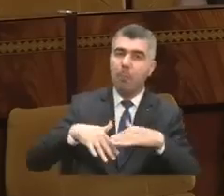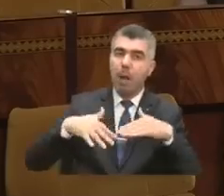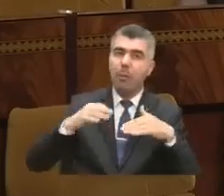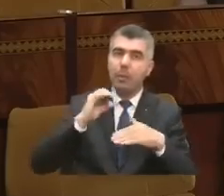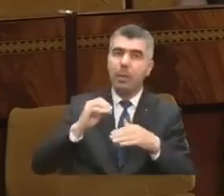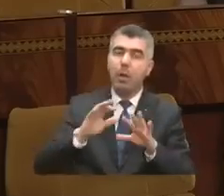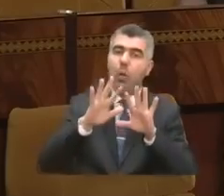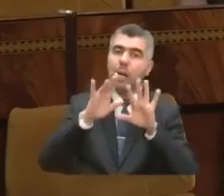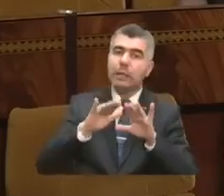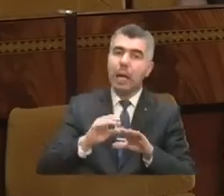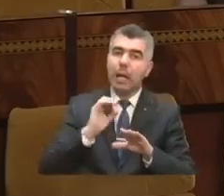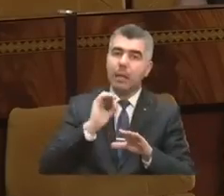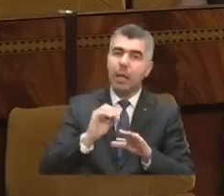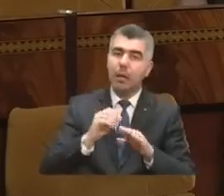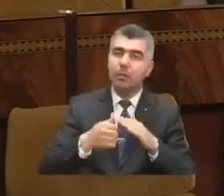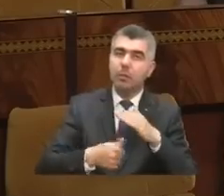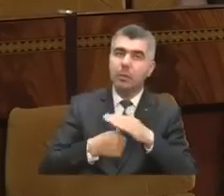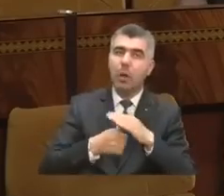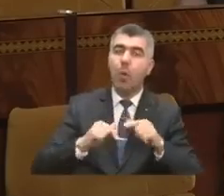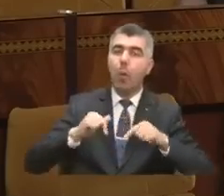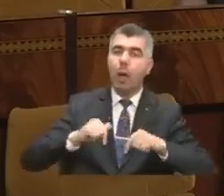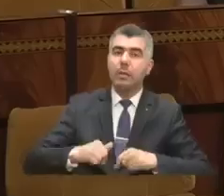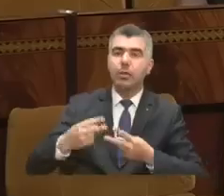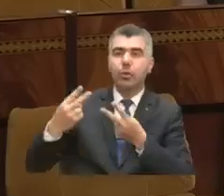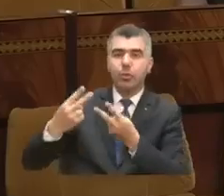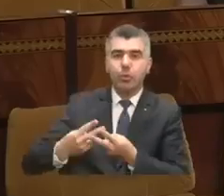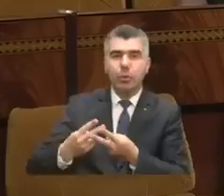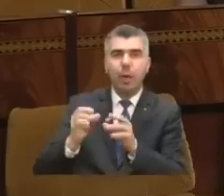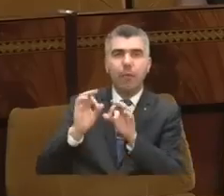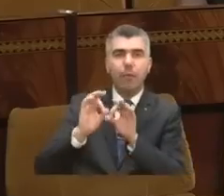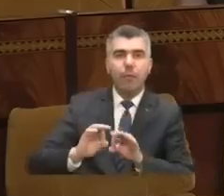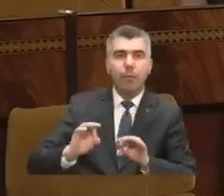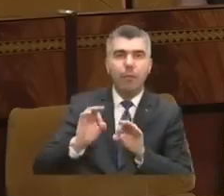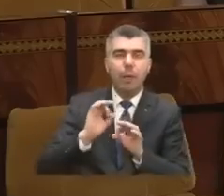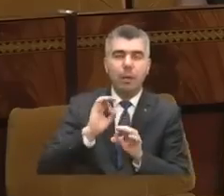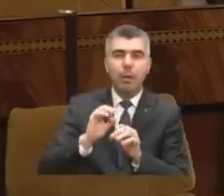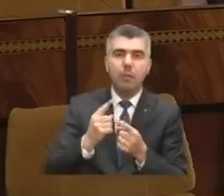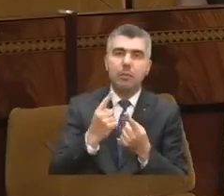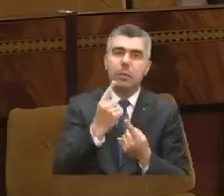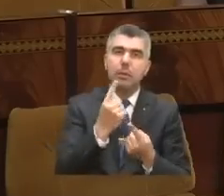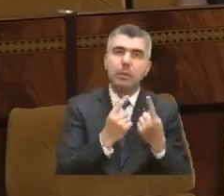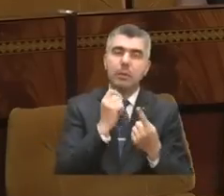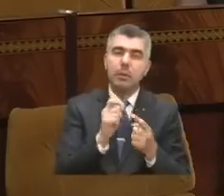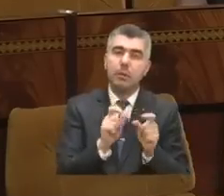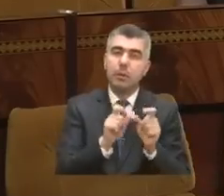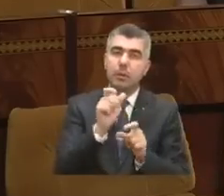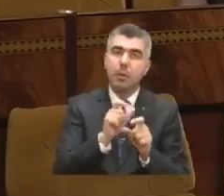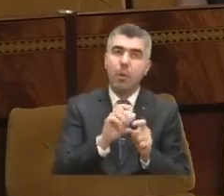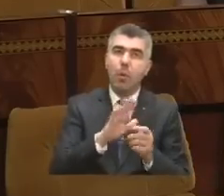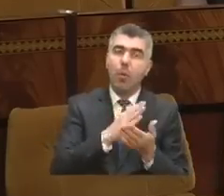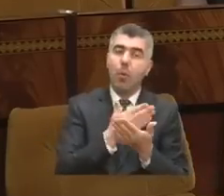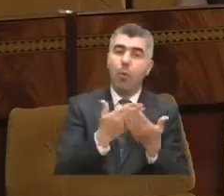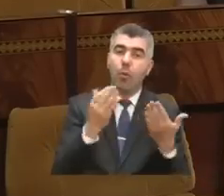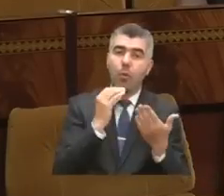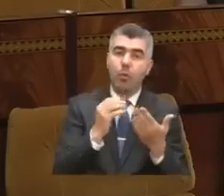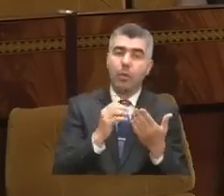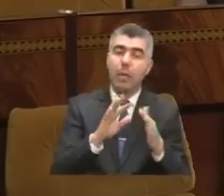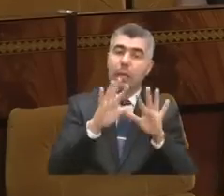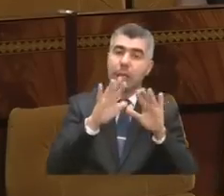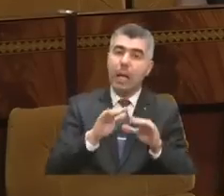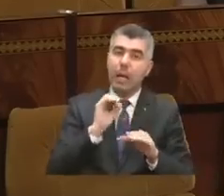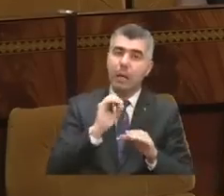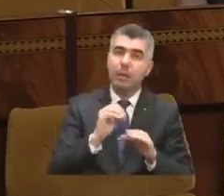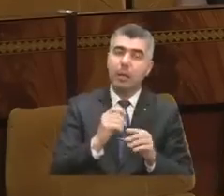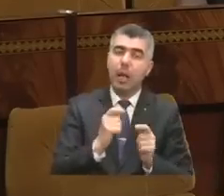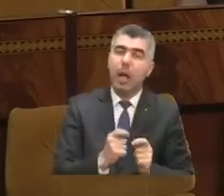هذاك التقرير اللي جا، وزير ما حاضرش وكيتفاعل، يعني ما كيتفاعلش معنا كنواب، كيتفاعل مع التقرير اللي هو